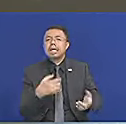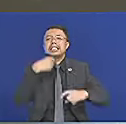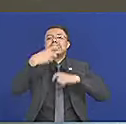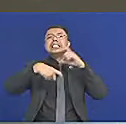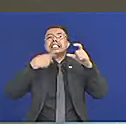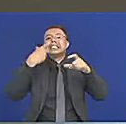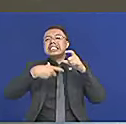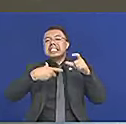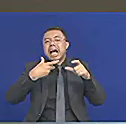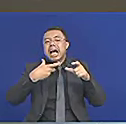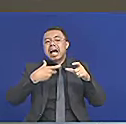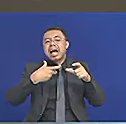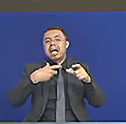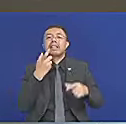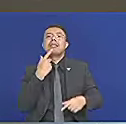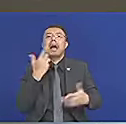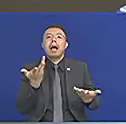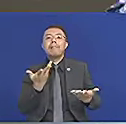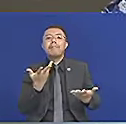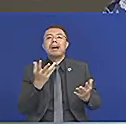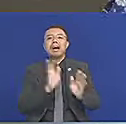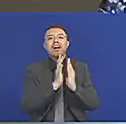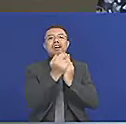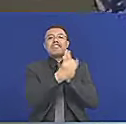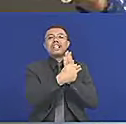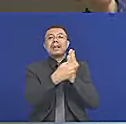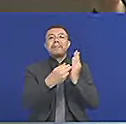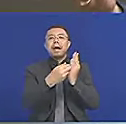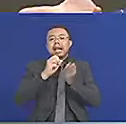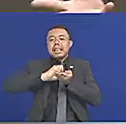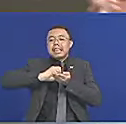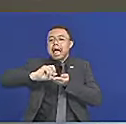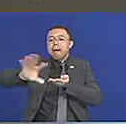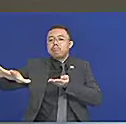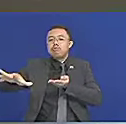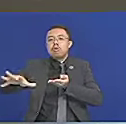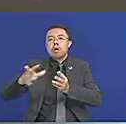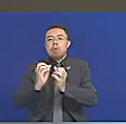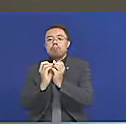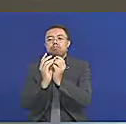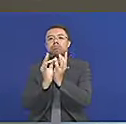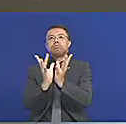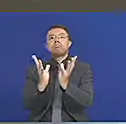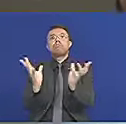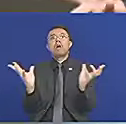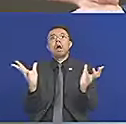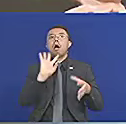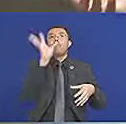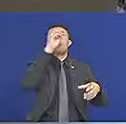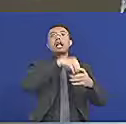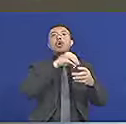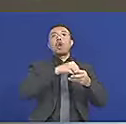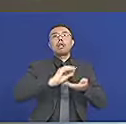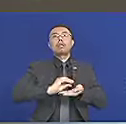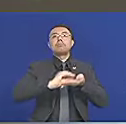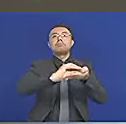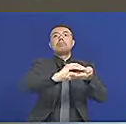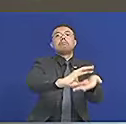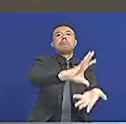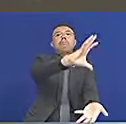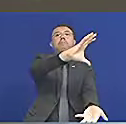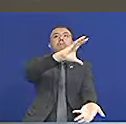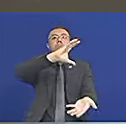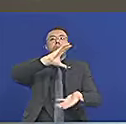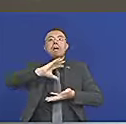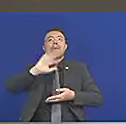Perumpamaan mengenai apa? Firman yang ditabur berbuah, bukan kolekte yang diberikan beranak